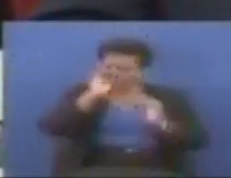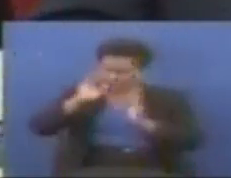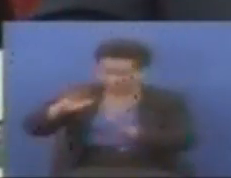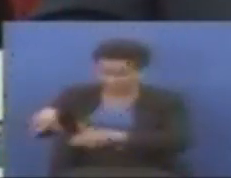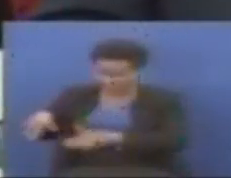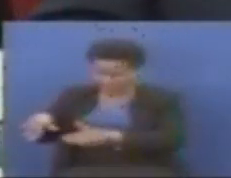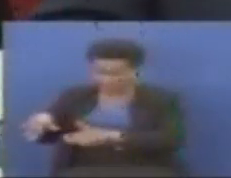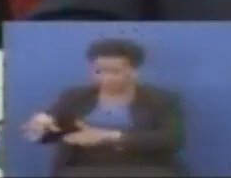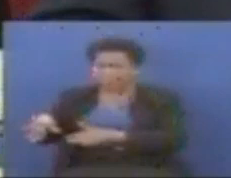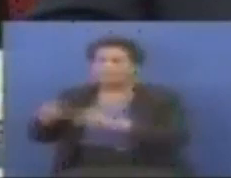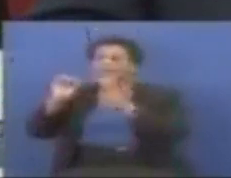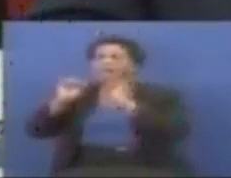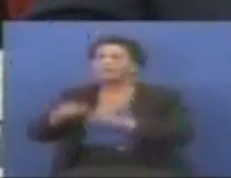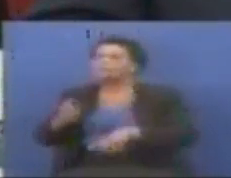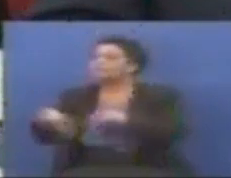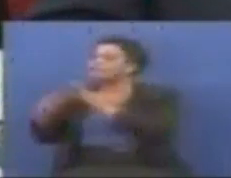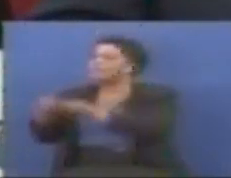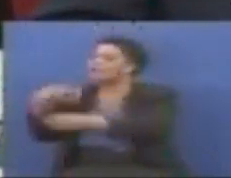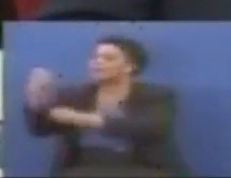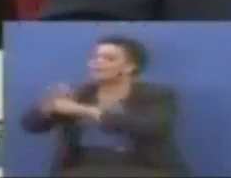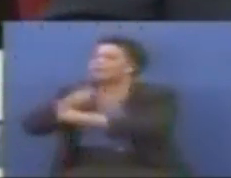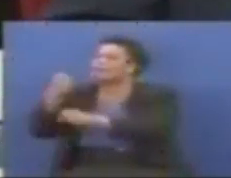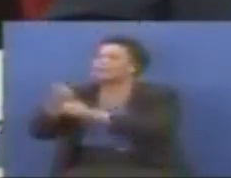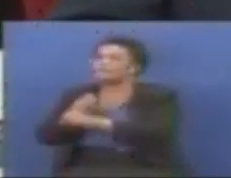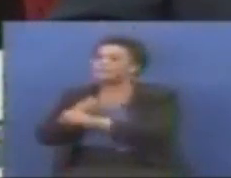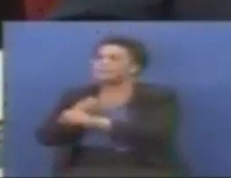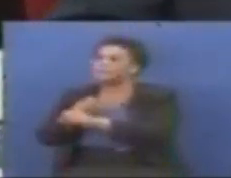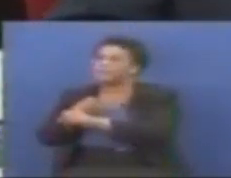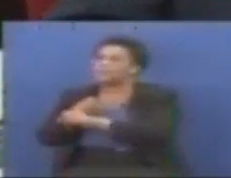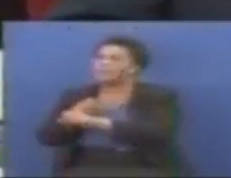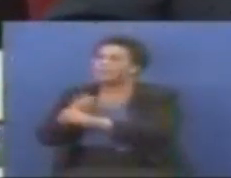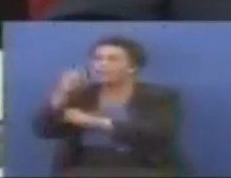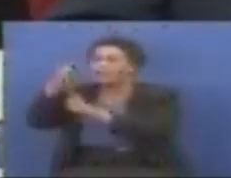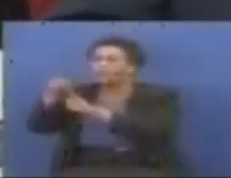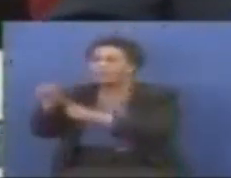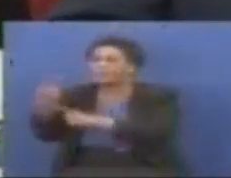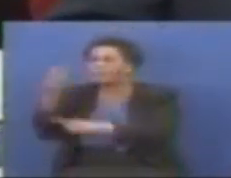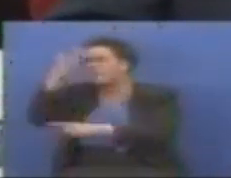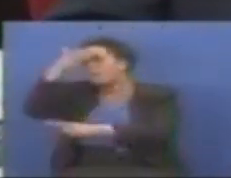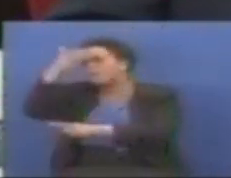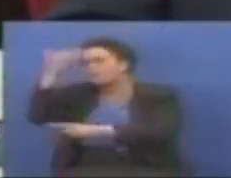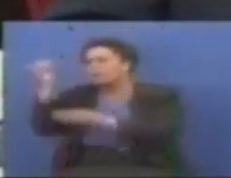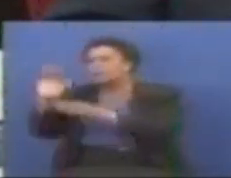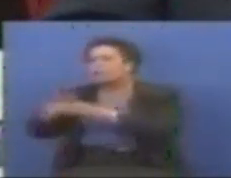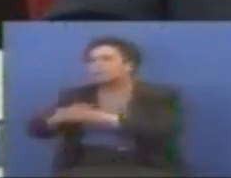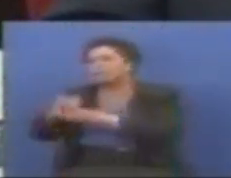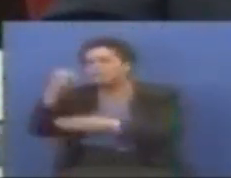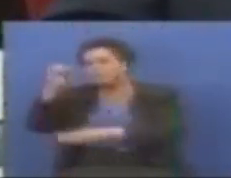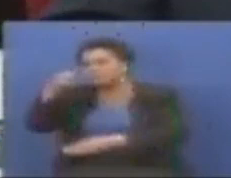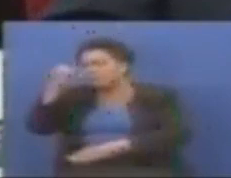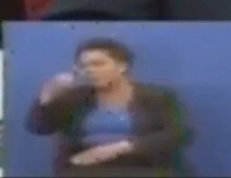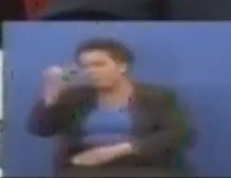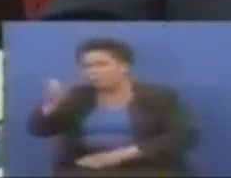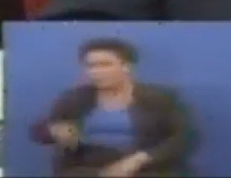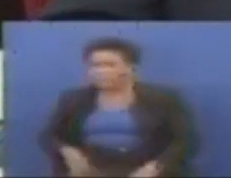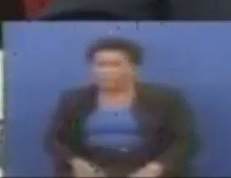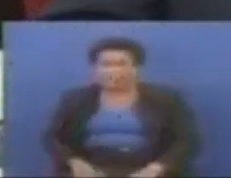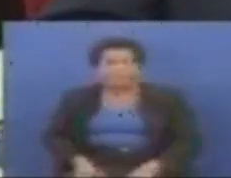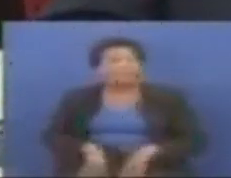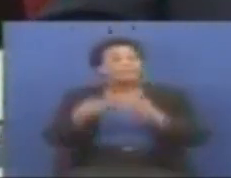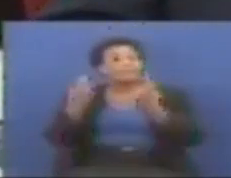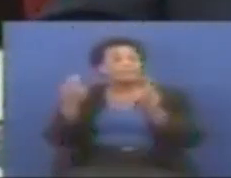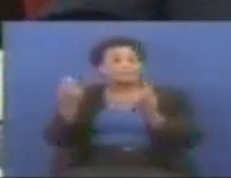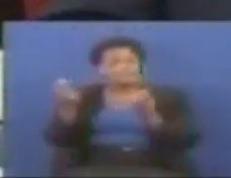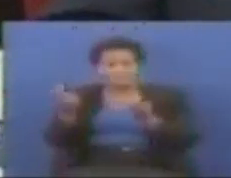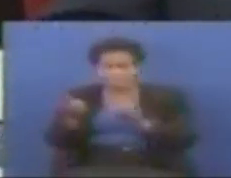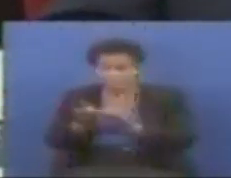la dawa za kulevya nchini. Mapambano haya ambayo yameongozwa na mamlaka yamesaidia. Kwa sasa kwa mujibu wa